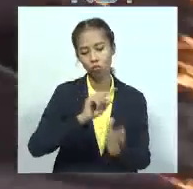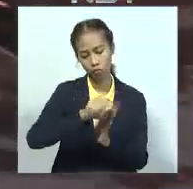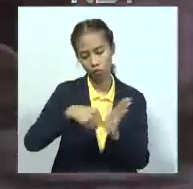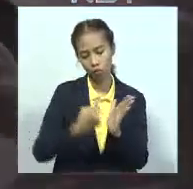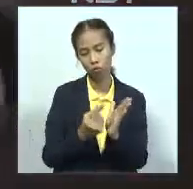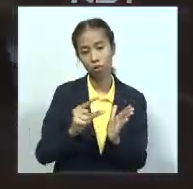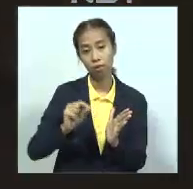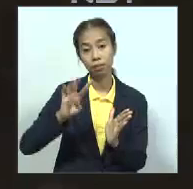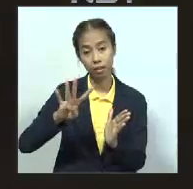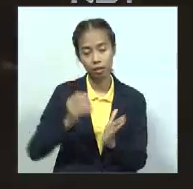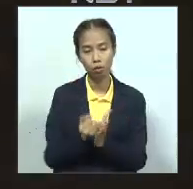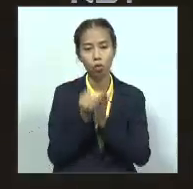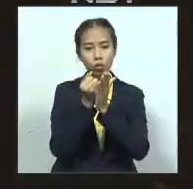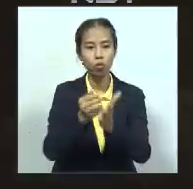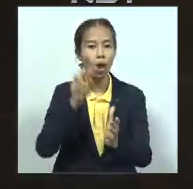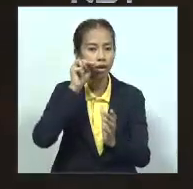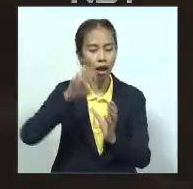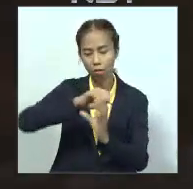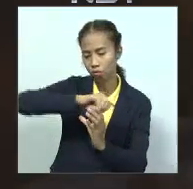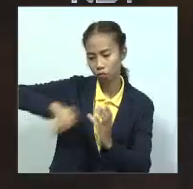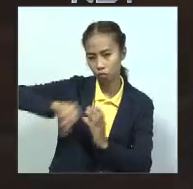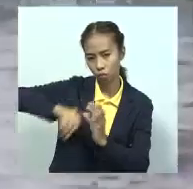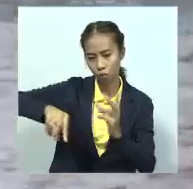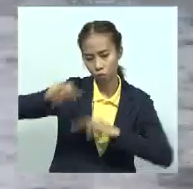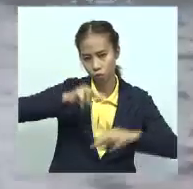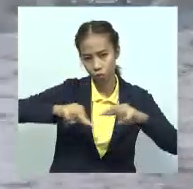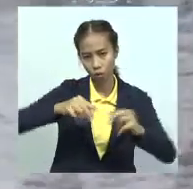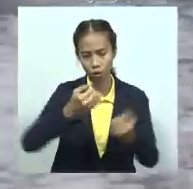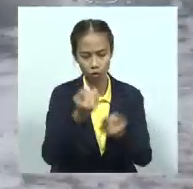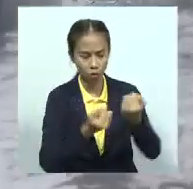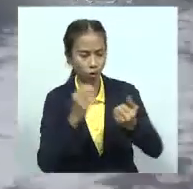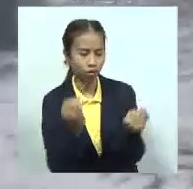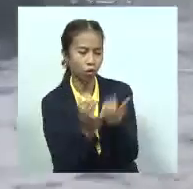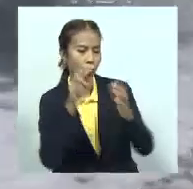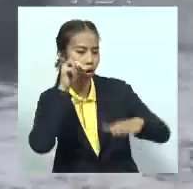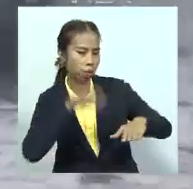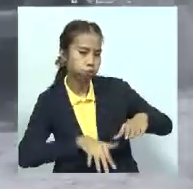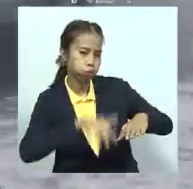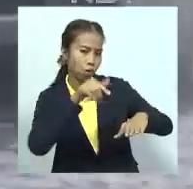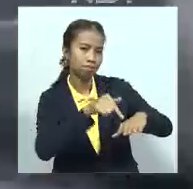ทั้งในการช่วยระบายน้ำที่ท่วมขังและตรวจสอบสภาพรถที่ถูกน้ำท่วมด้วย